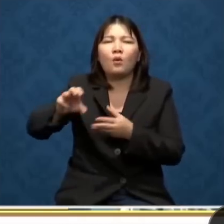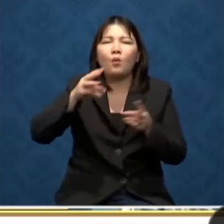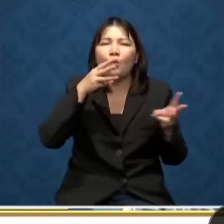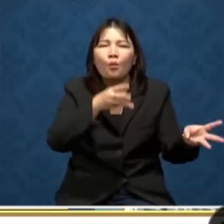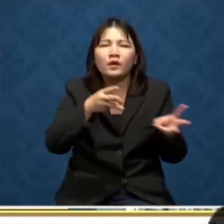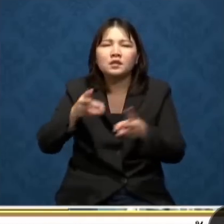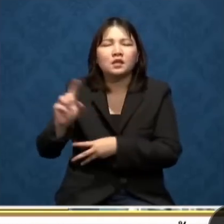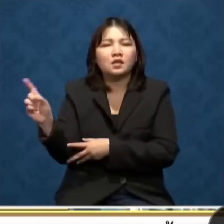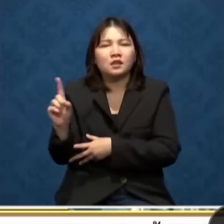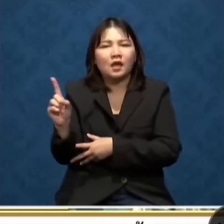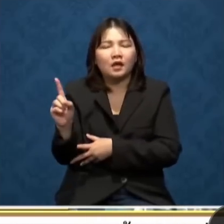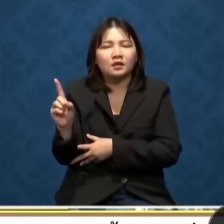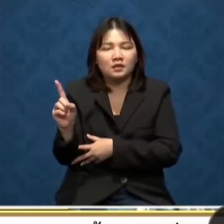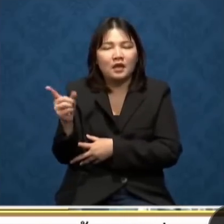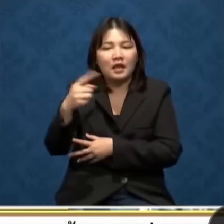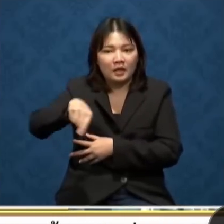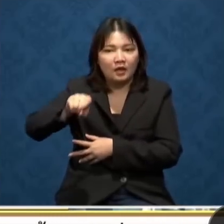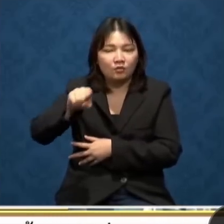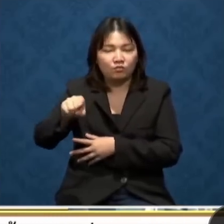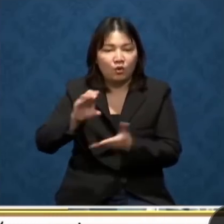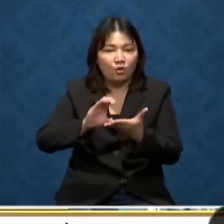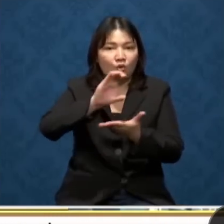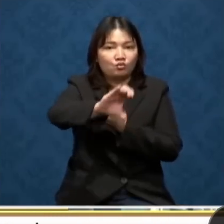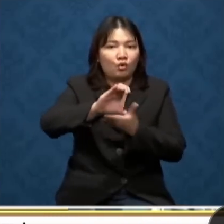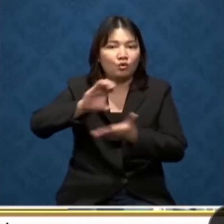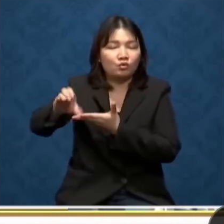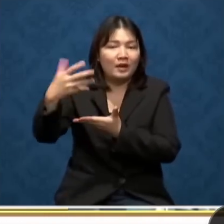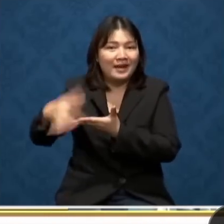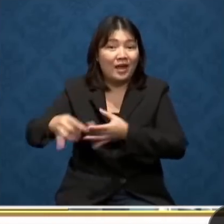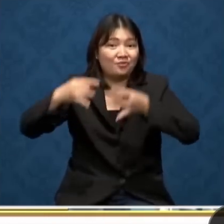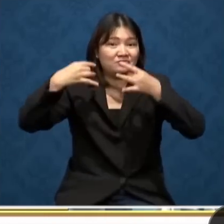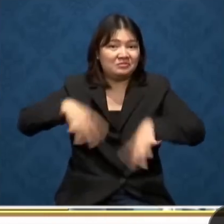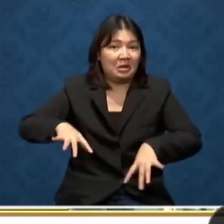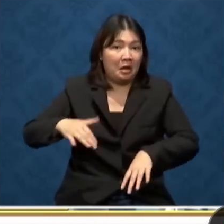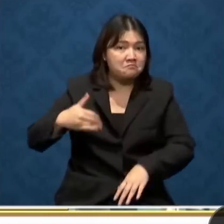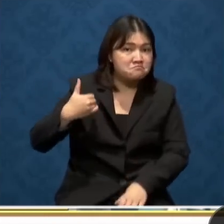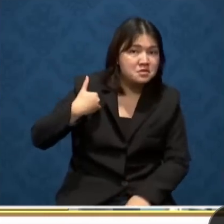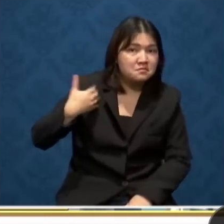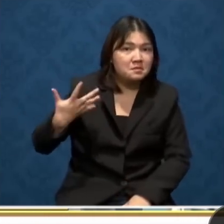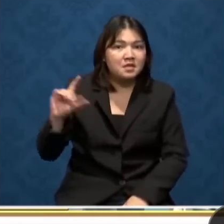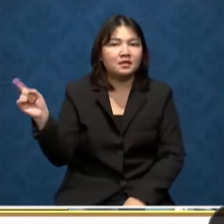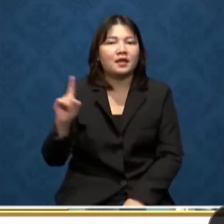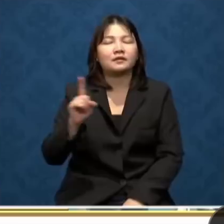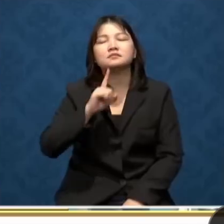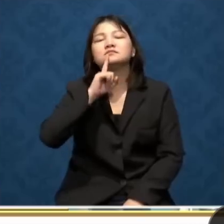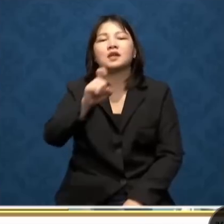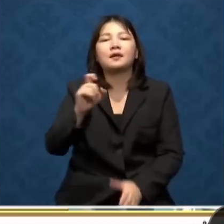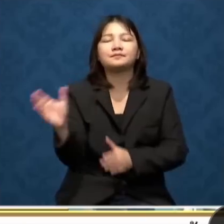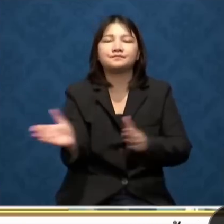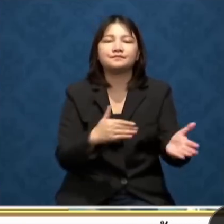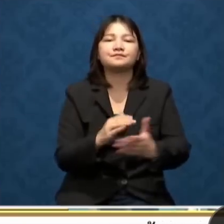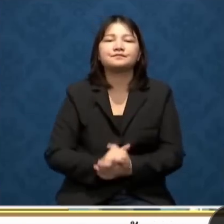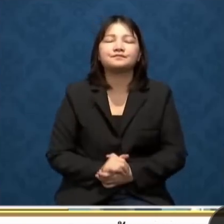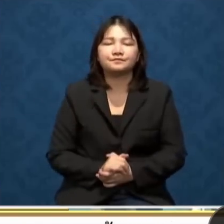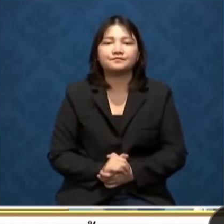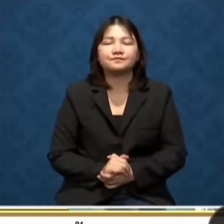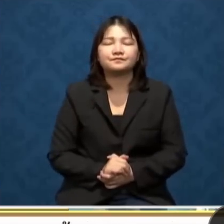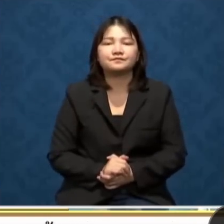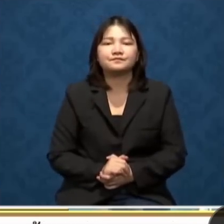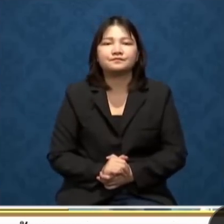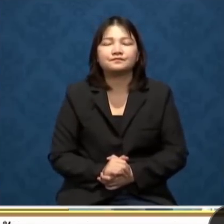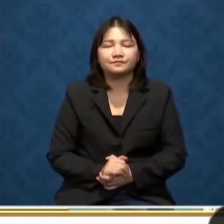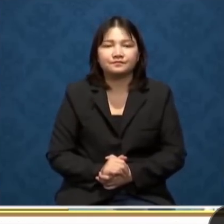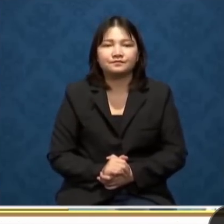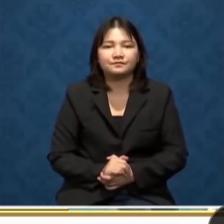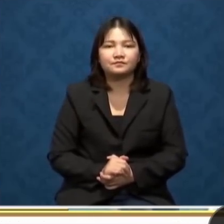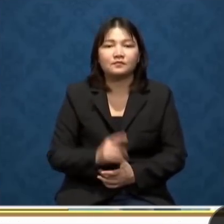มั่นว่า ได้คำนถึงหลกการในการลความเสี่ยงประหนึ่ที่ 3 บอดประกันสังคมชุดปัก